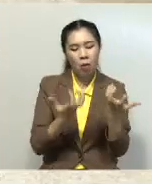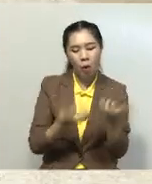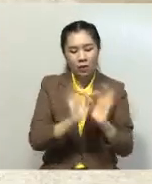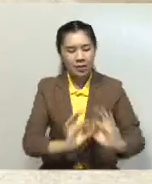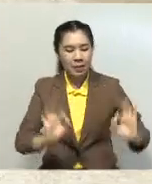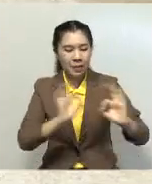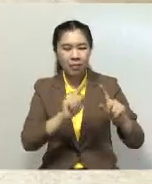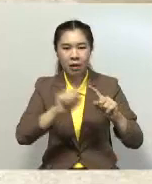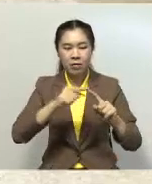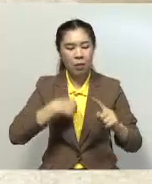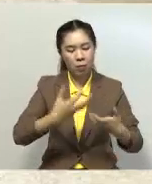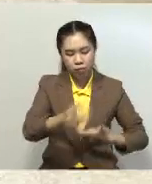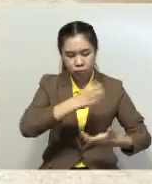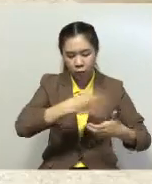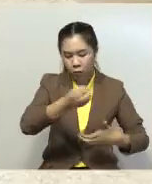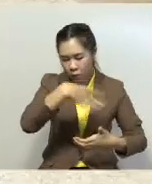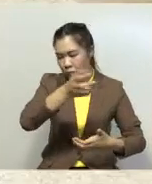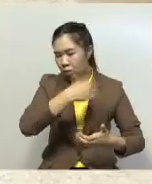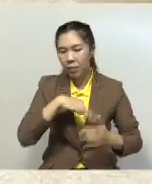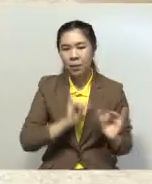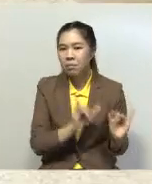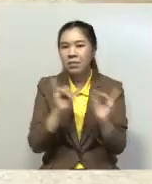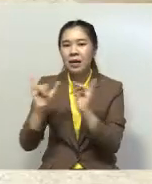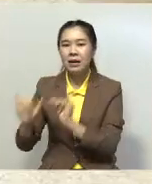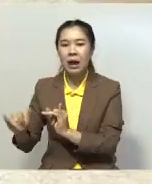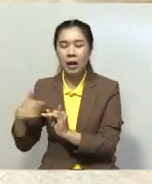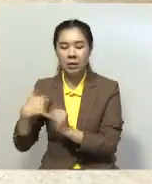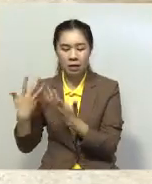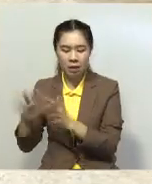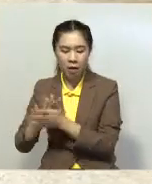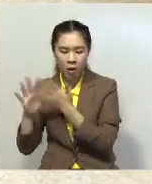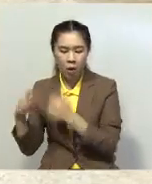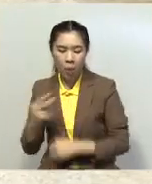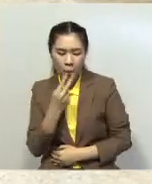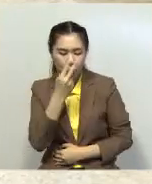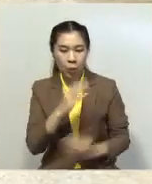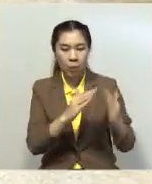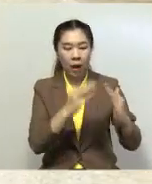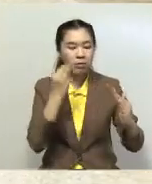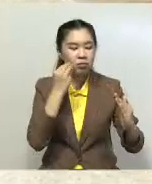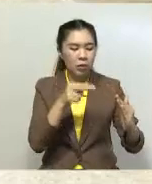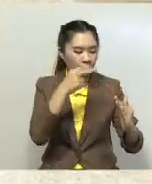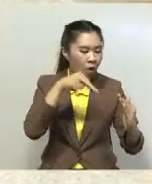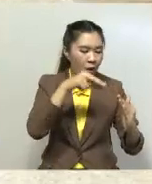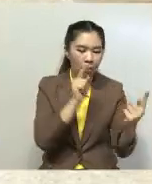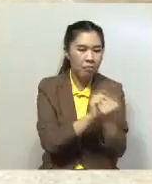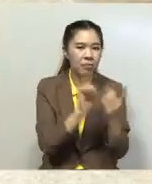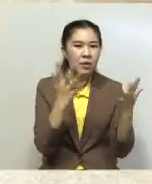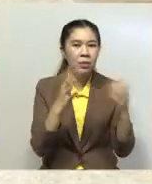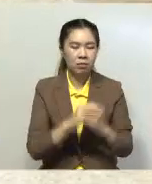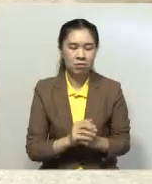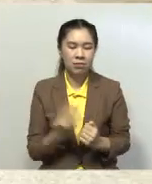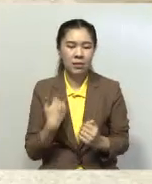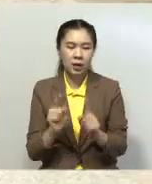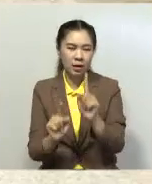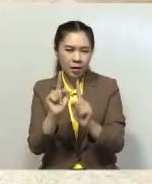จำเป็นแล้วก็รีบออกมาเมื่อกลับไปดูอีกครั้งนะคะก็พบว่าจุดที่เป็นตำแหน่งของบ้านตนเองนั้นก็หายไปแล้วค่ะซึ่งความเสียหายประเมินเบื้อง